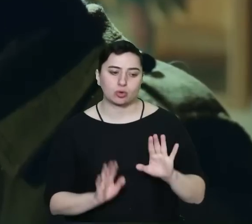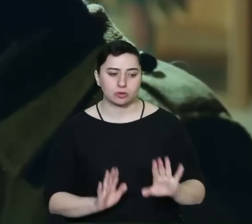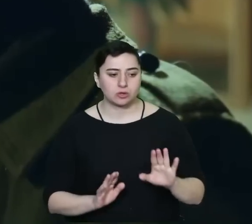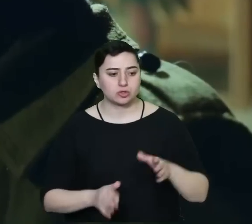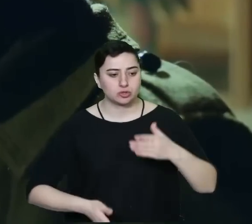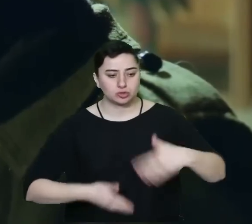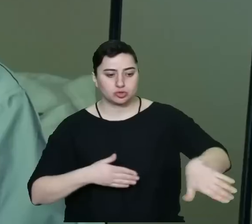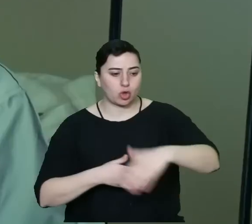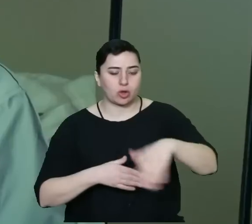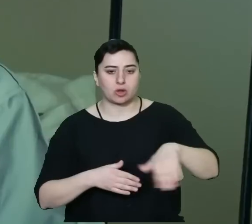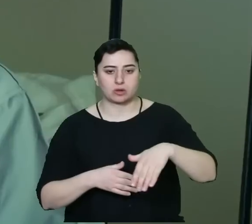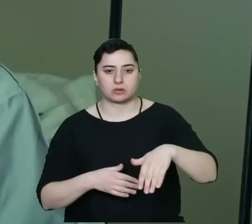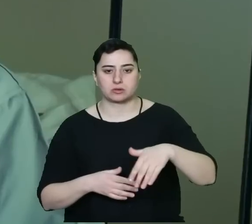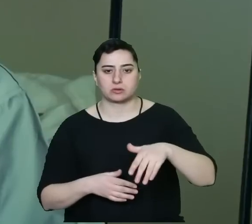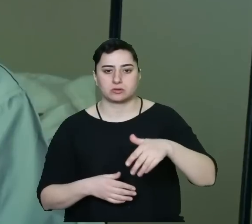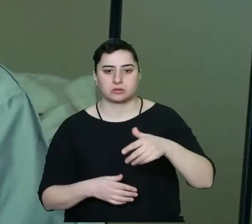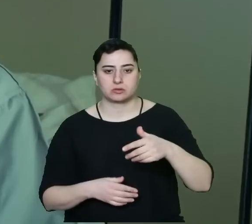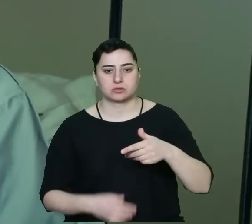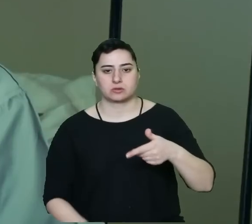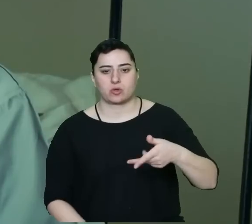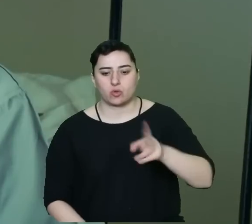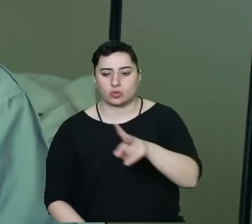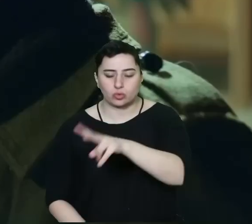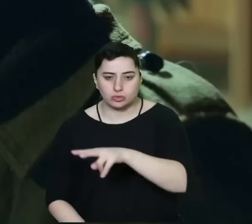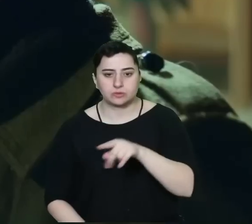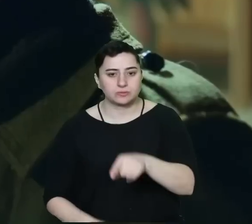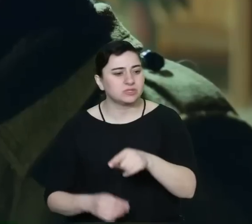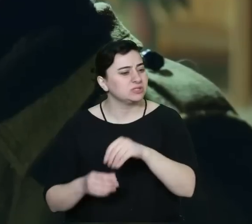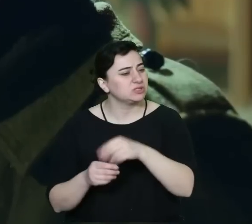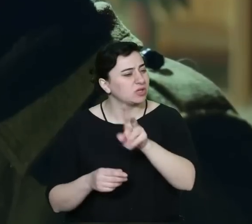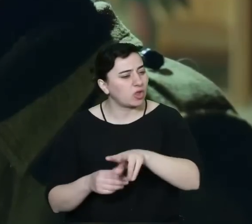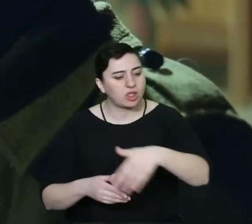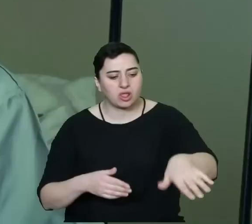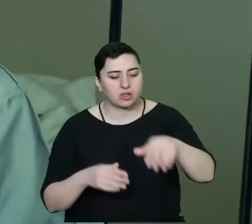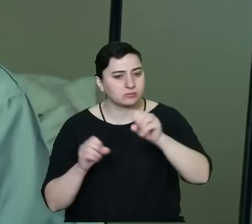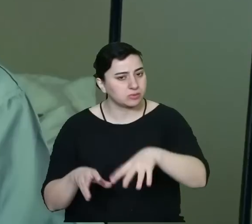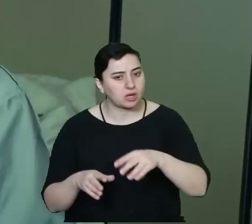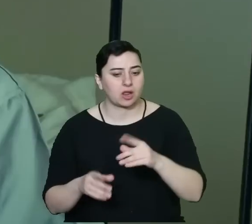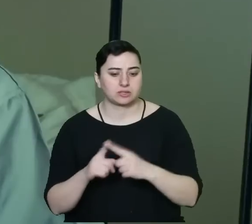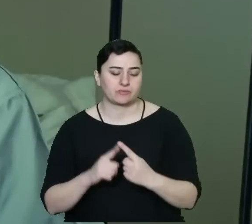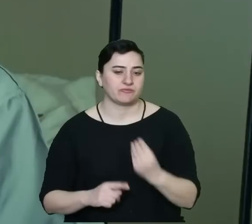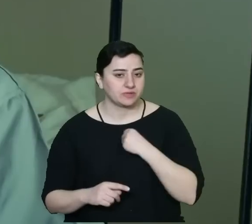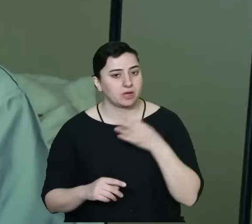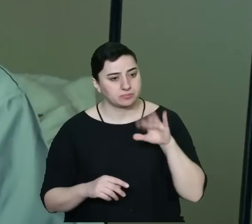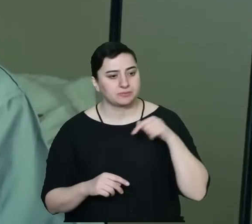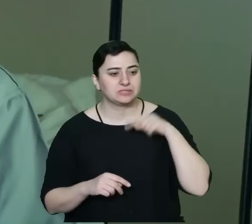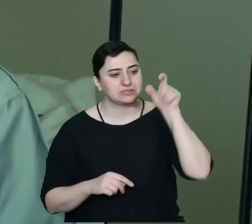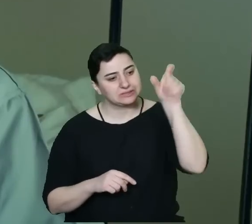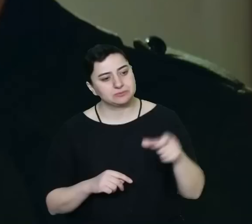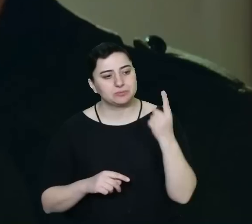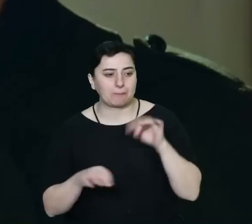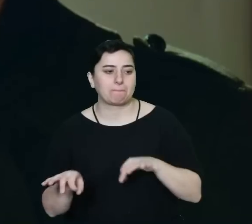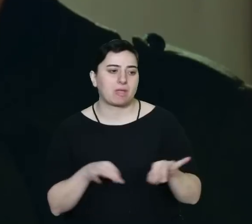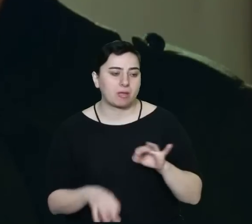Sokak ortasında öldürüp leşini bize temizletmek zorunda bıraktığın elemanın da hesabını vereceksin. Ama şimdi seninle ilgili başka planlarım